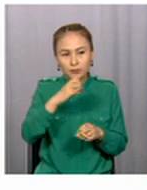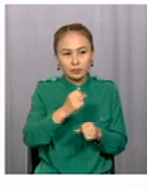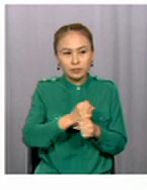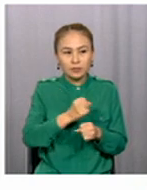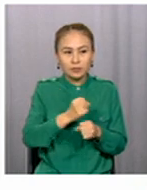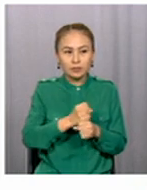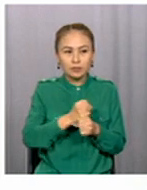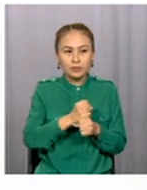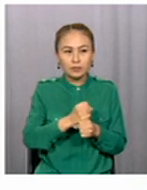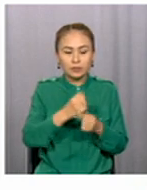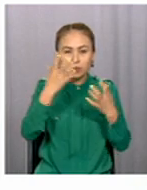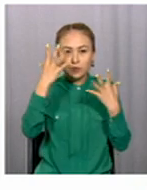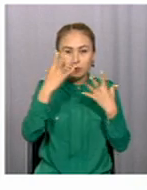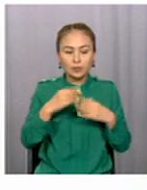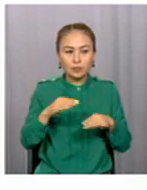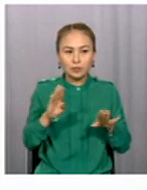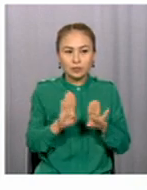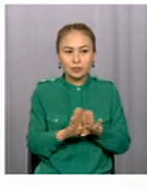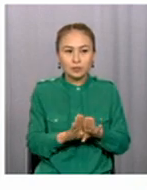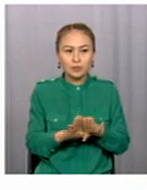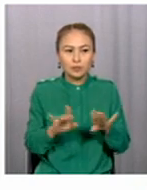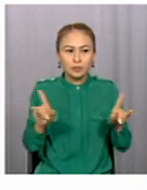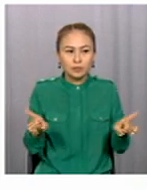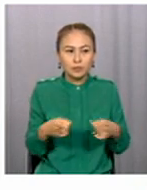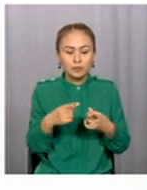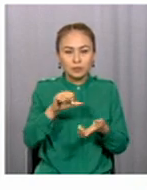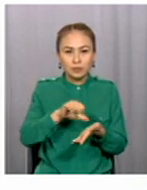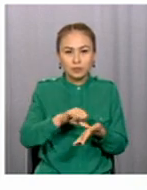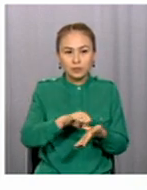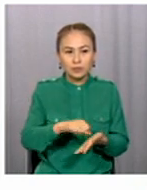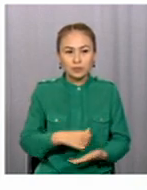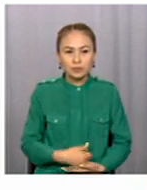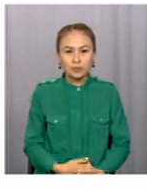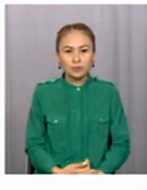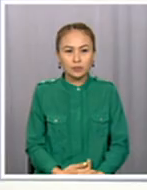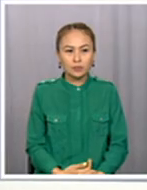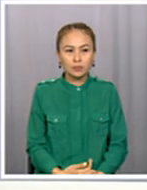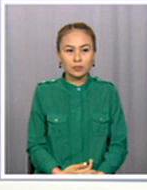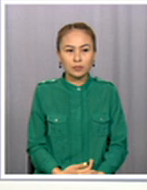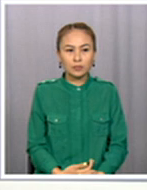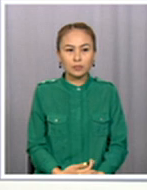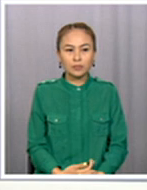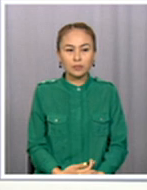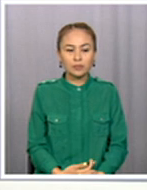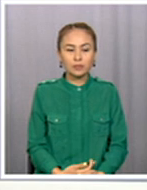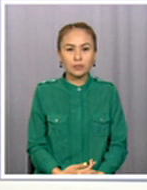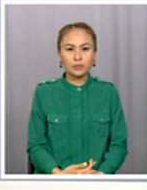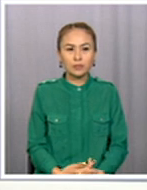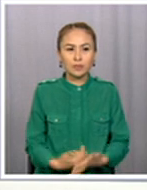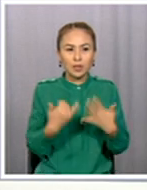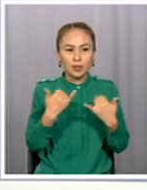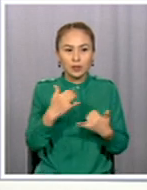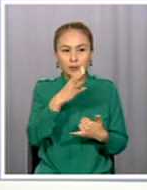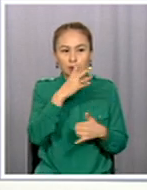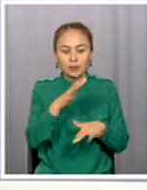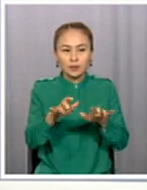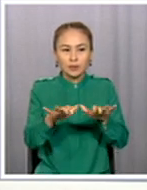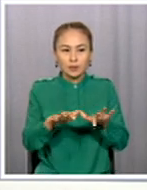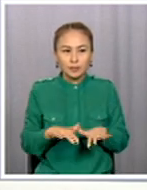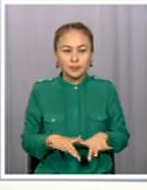заманауи құрылғылардың күнбе-күн дамуына үлестерін қосуда. Қазіргі кезде